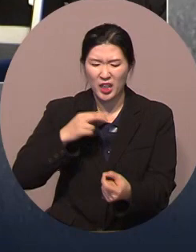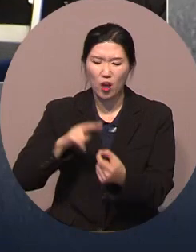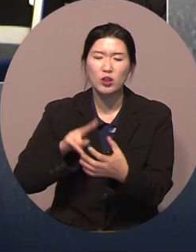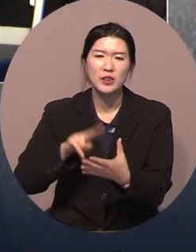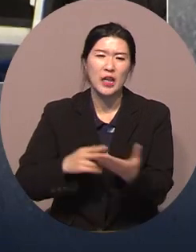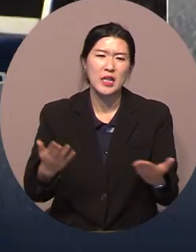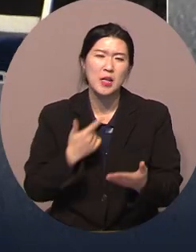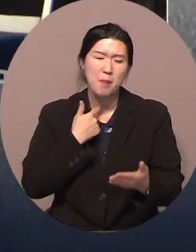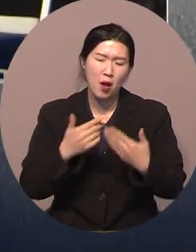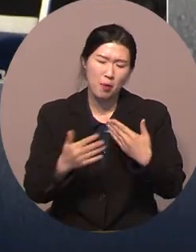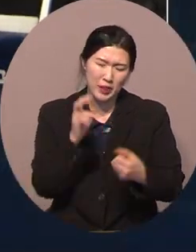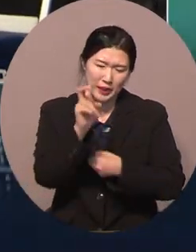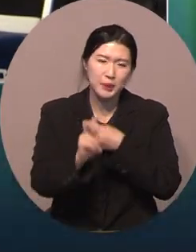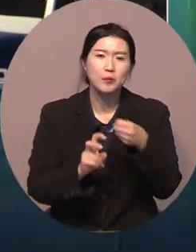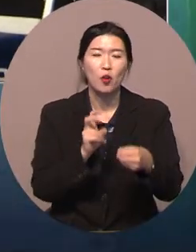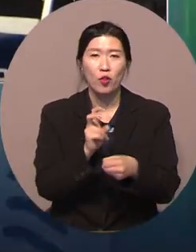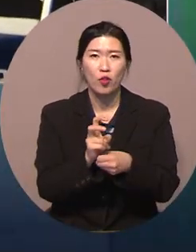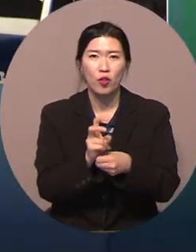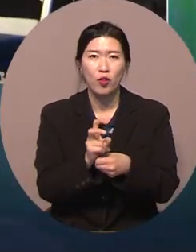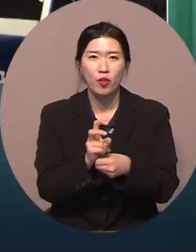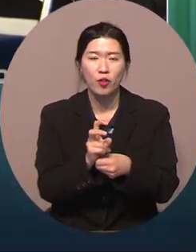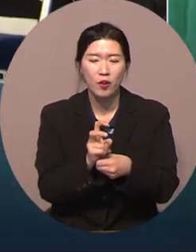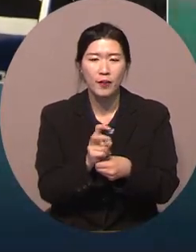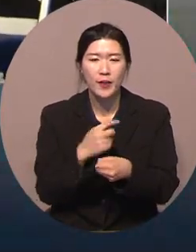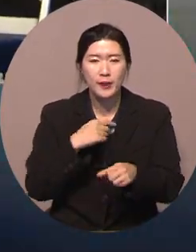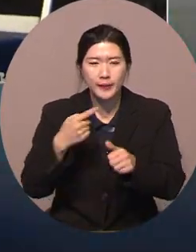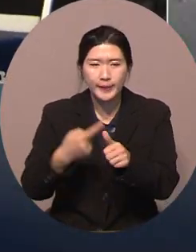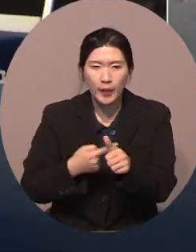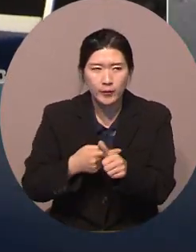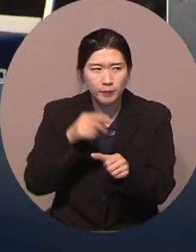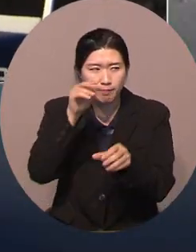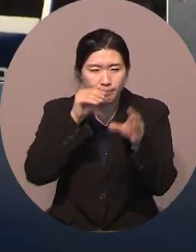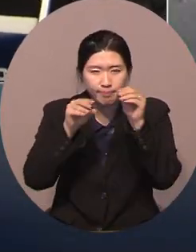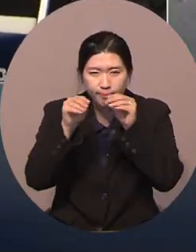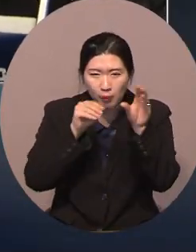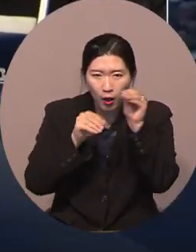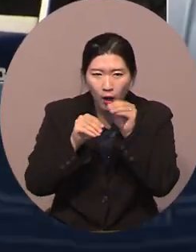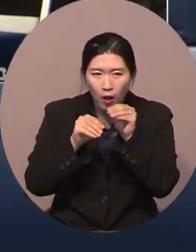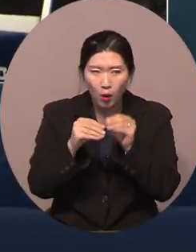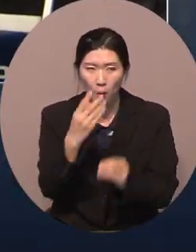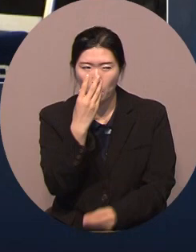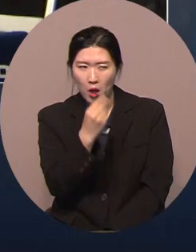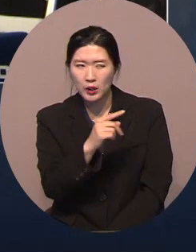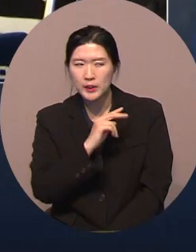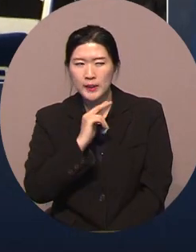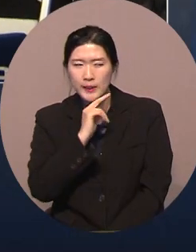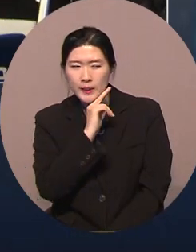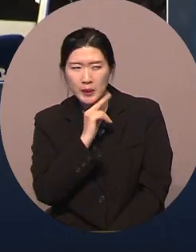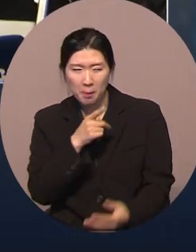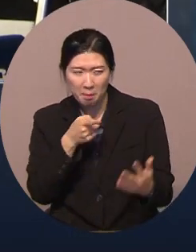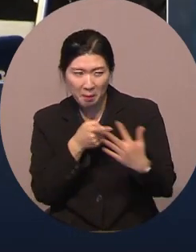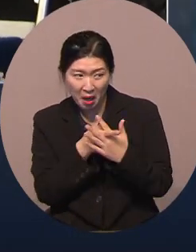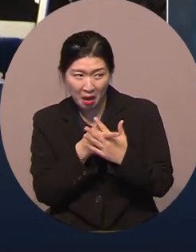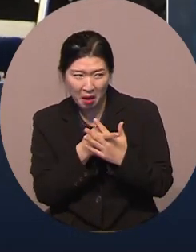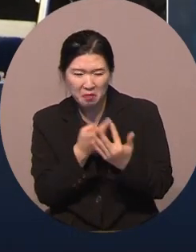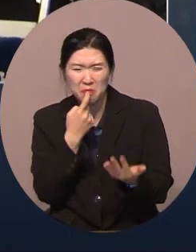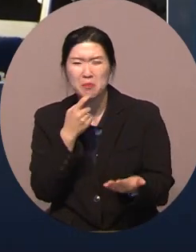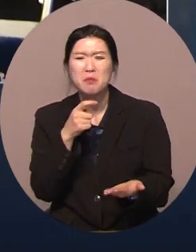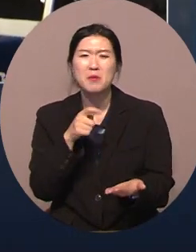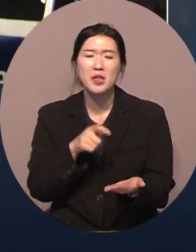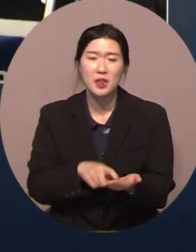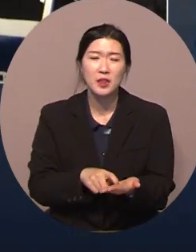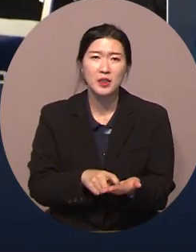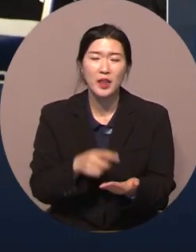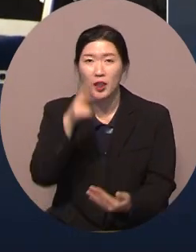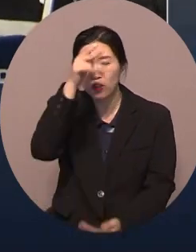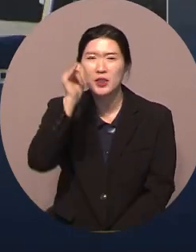많이 했어요. 그 속에서 살다 보니까 그런 것들을 보면 이것은 뭔가 의심스럽다고 생각하면